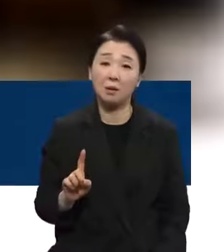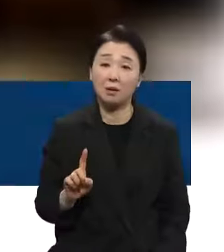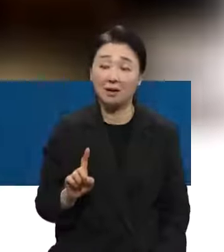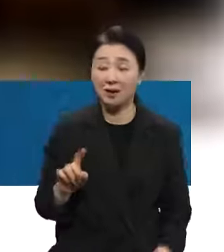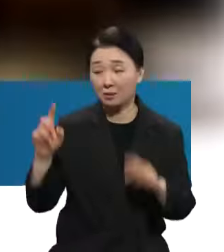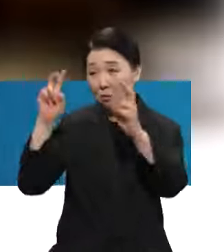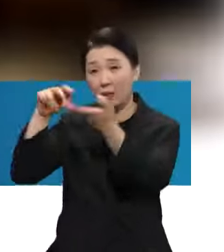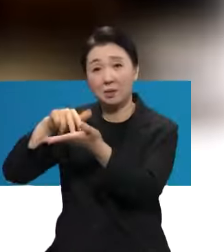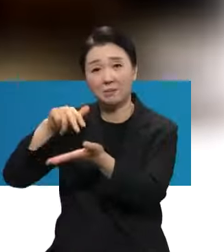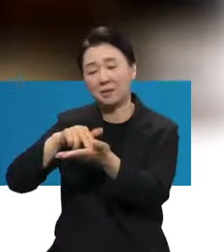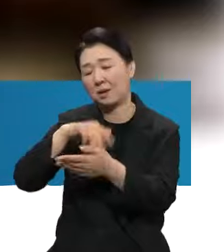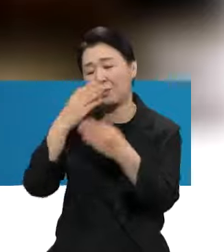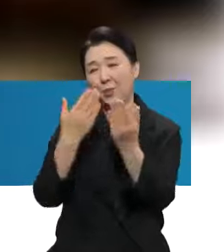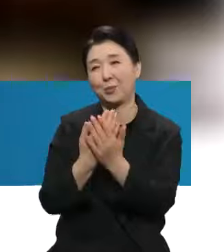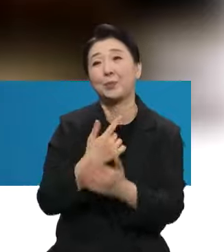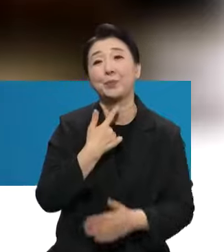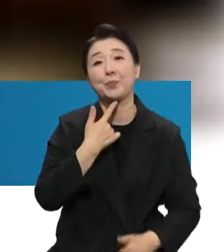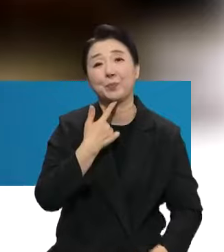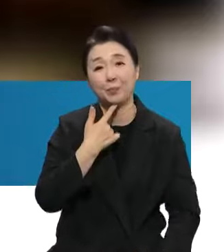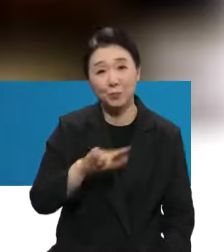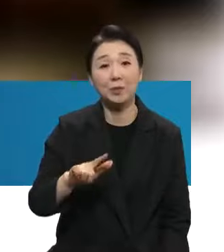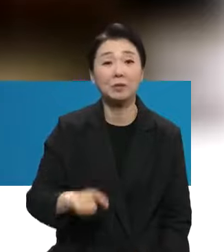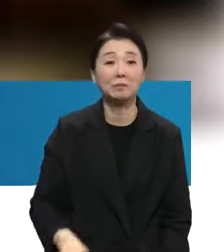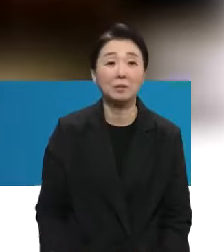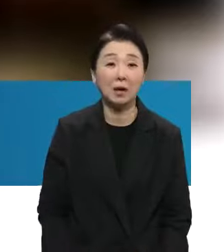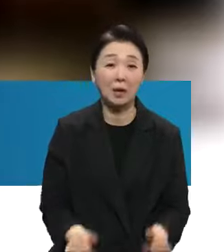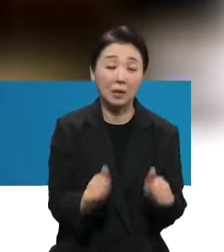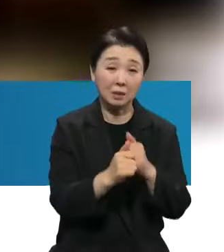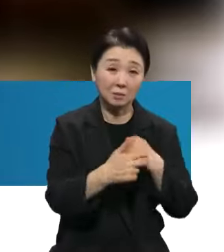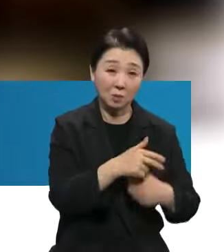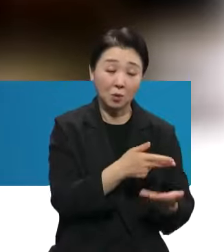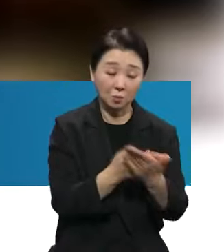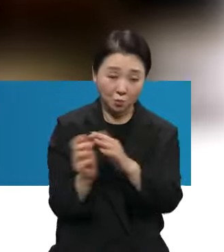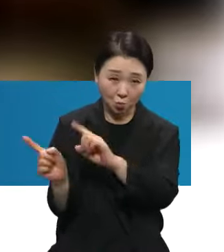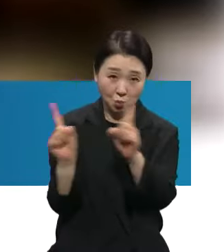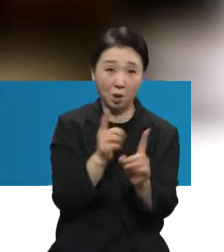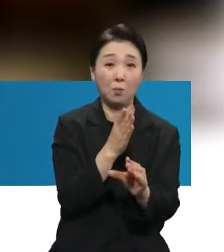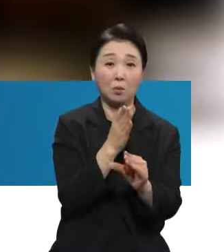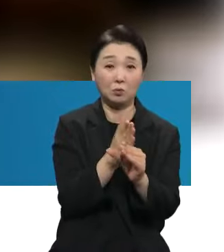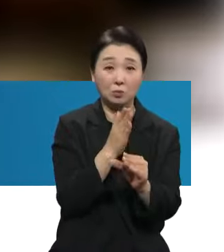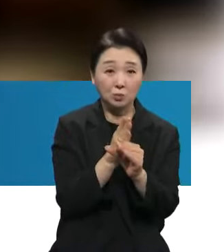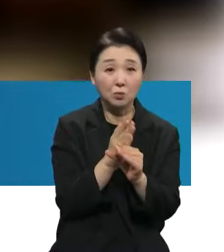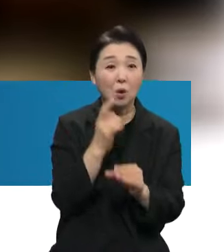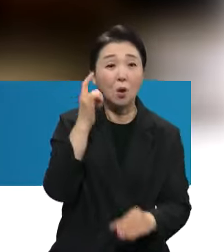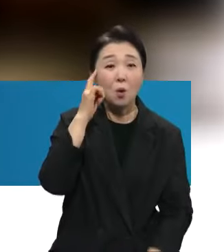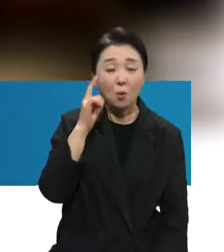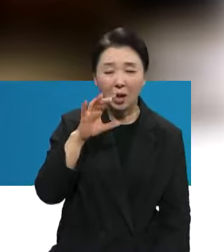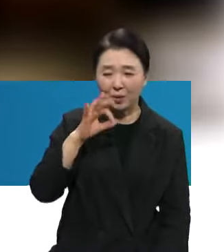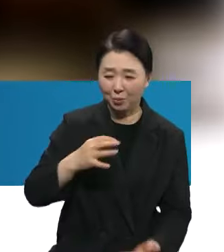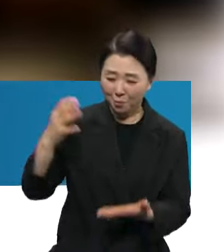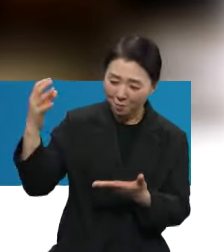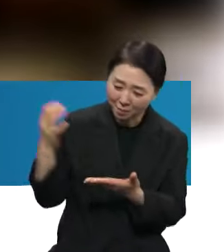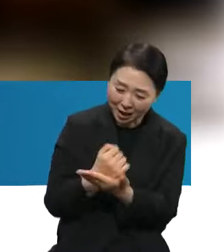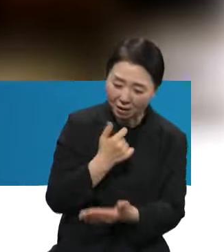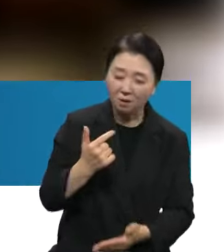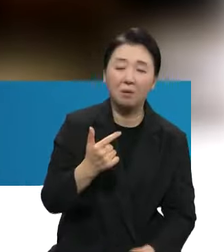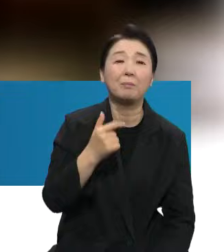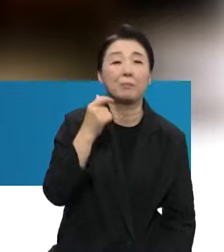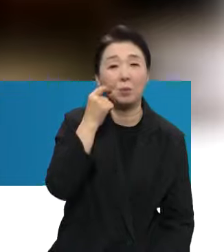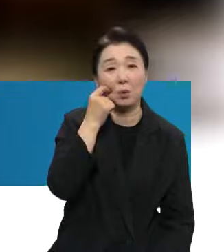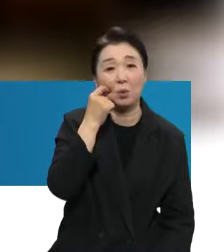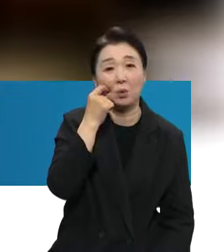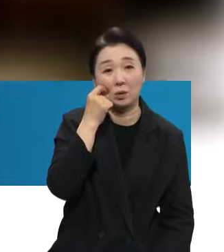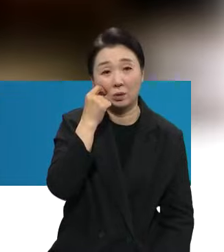카지노 측은 전면 부인했습니다. 남성은 병원으로 옮겨져서 회복 중이며 그만큼 많은 돈을 따지도